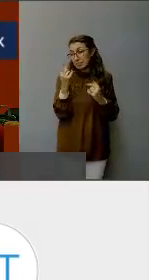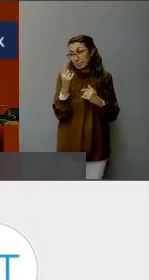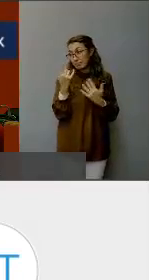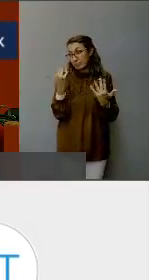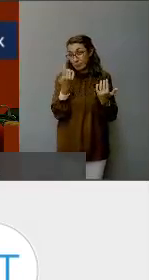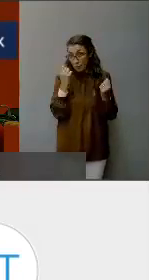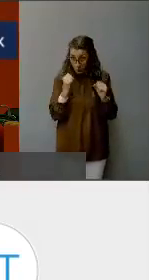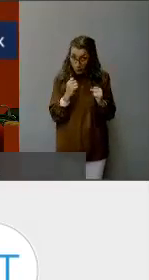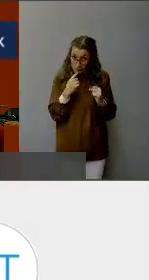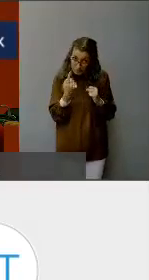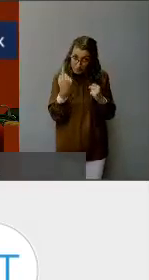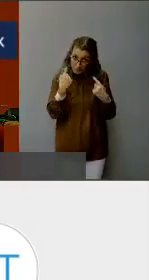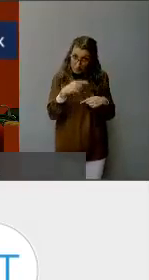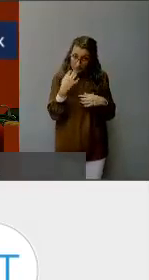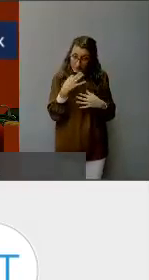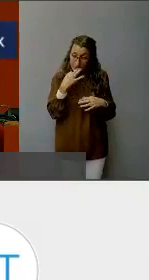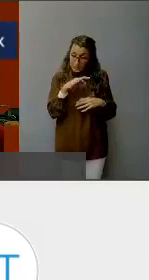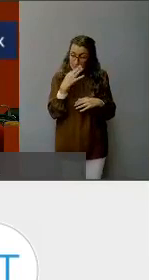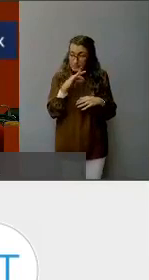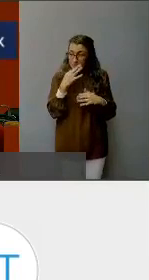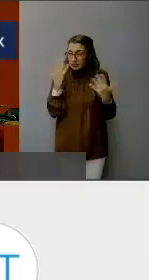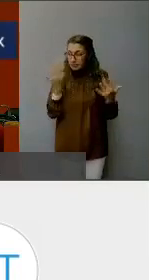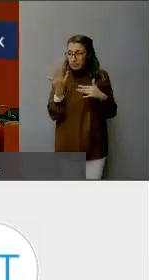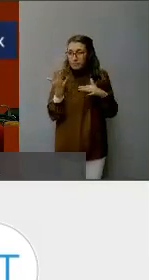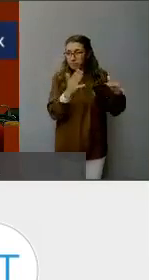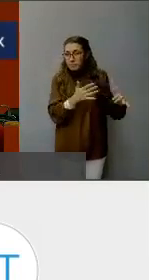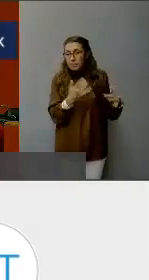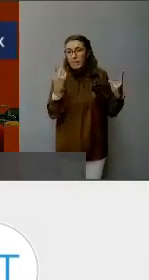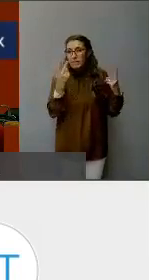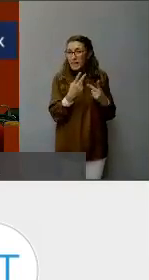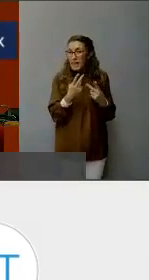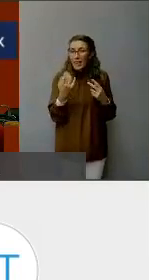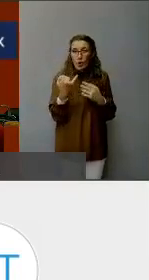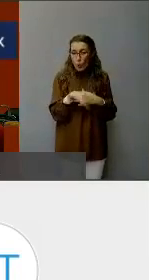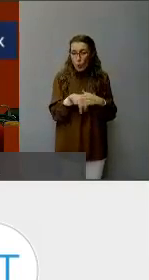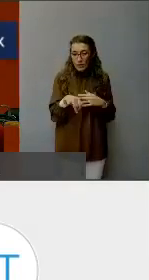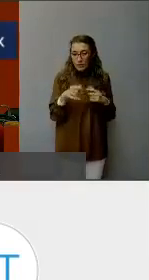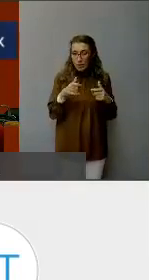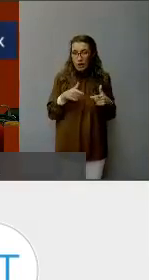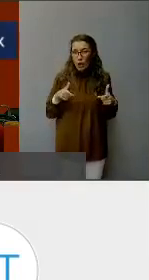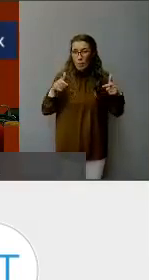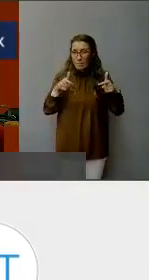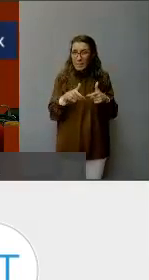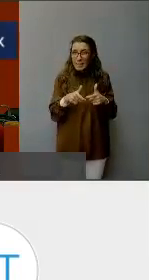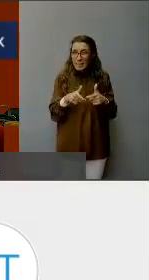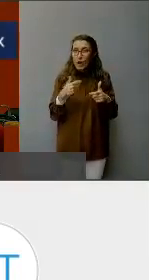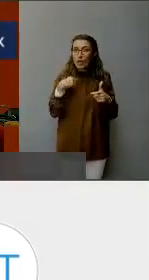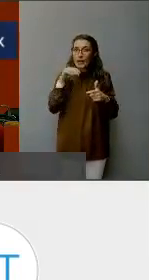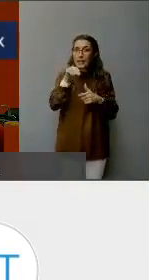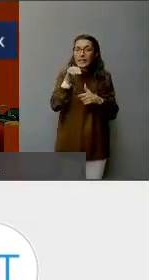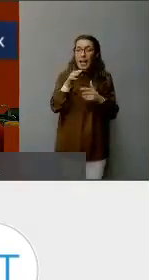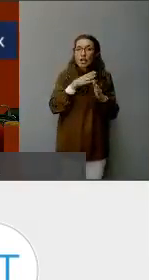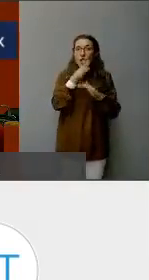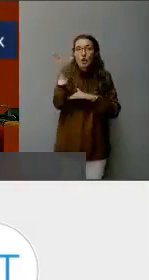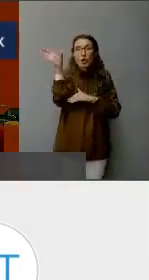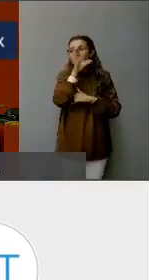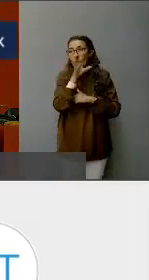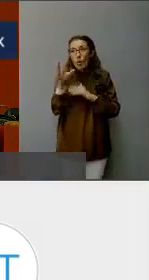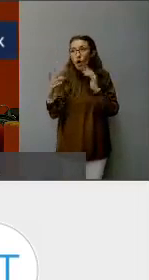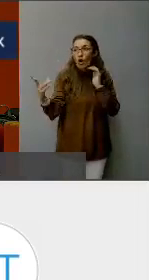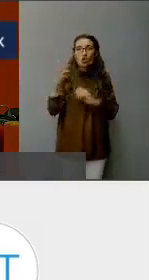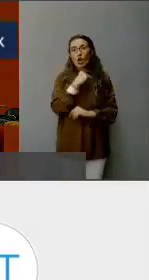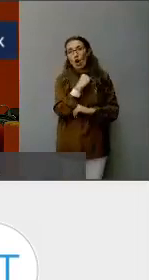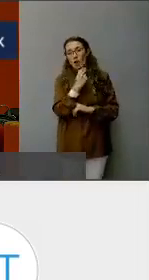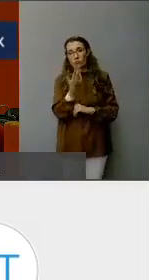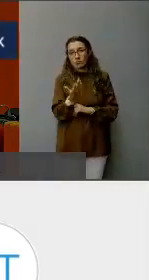nell'ultima commissione e che è stato negato sopralluogo guarda che questa cosa cosa la negar un sopralluogo per una delibera di